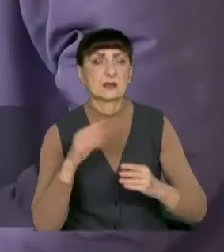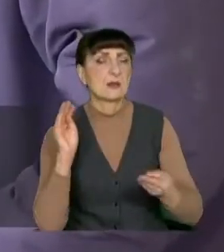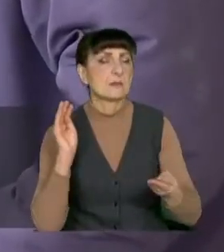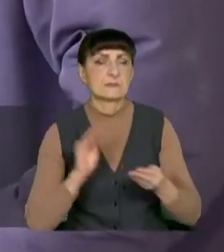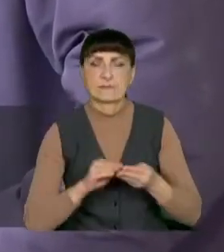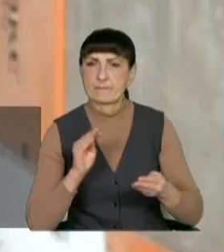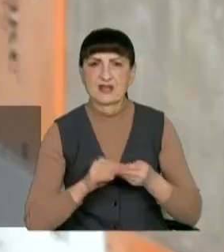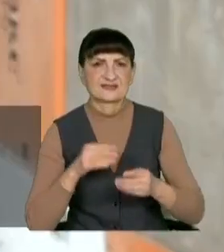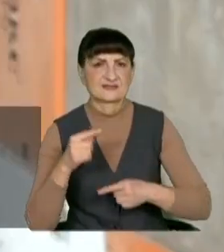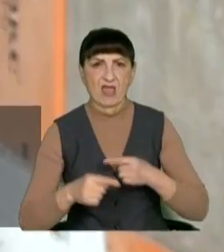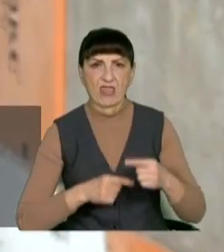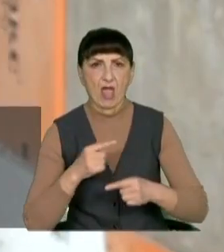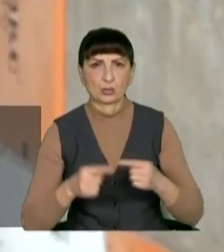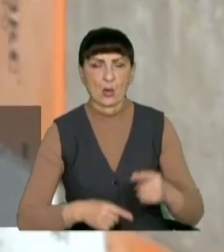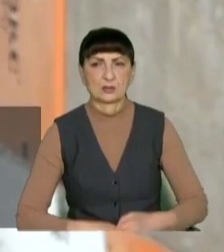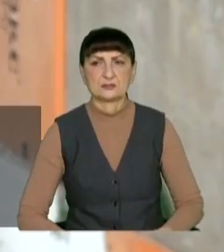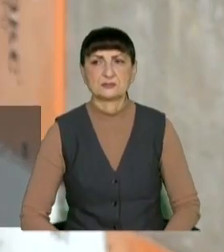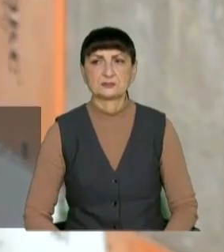происходят регулярно.